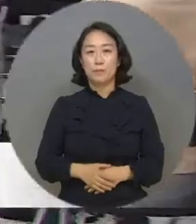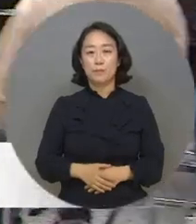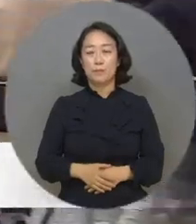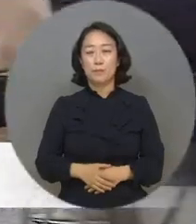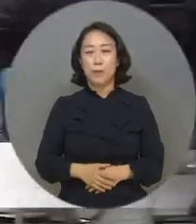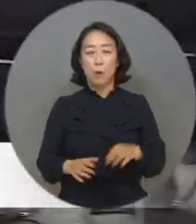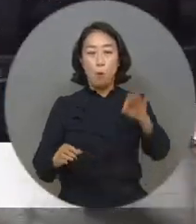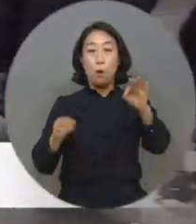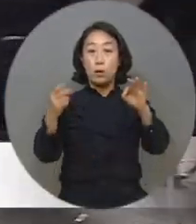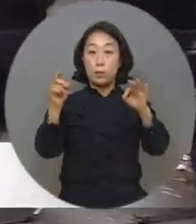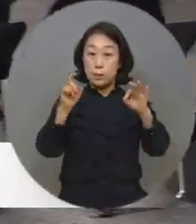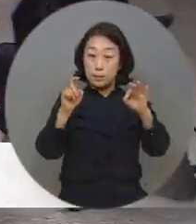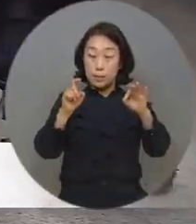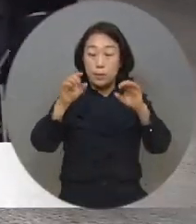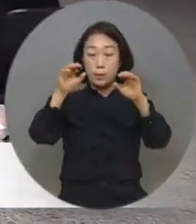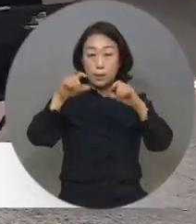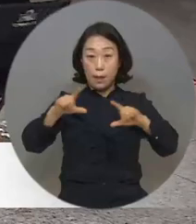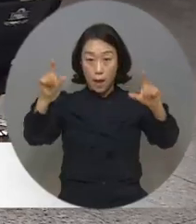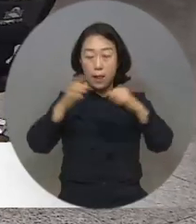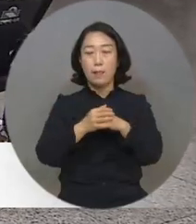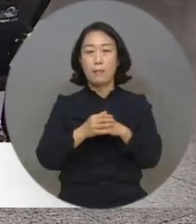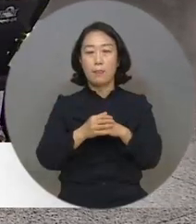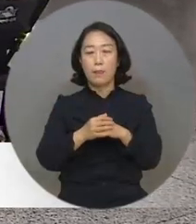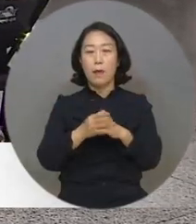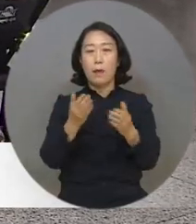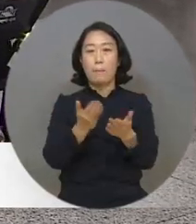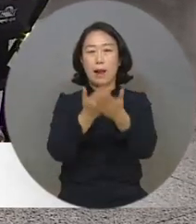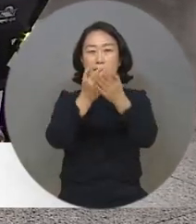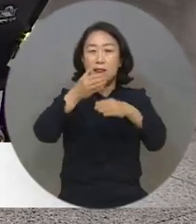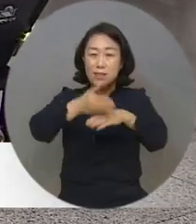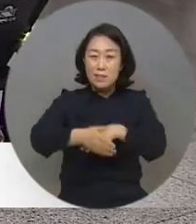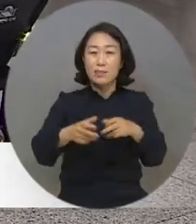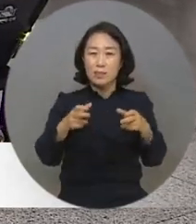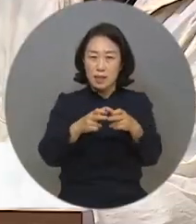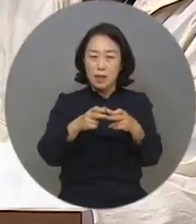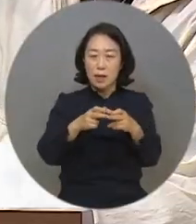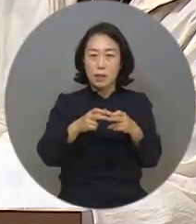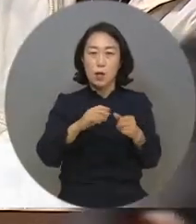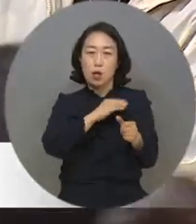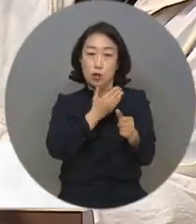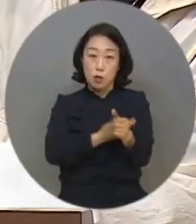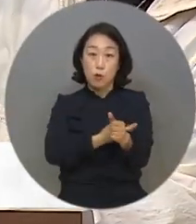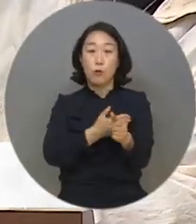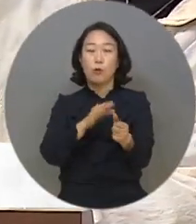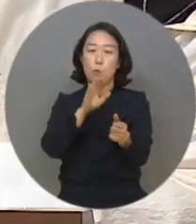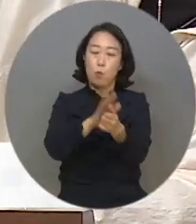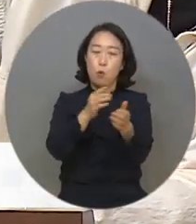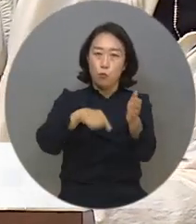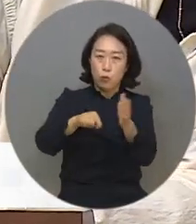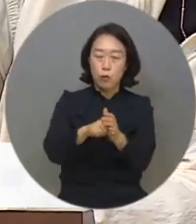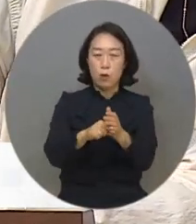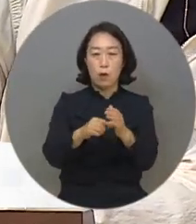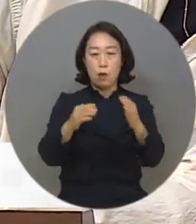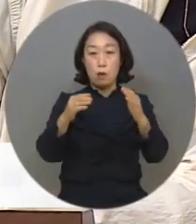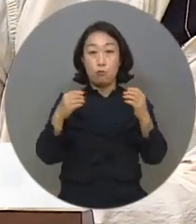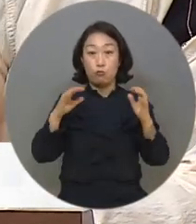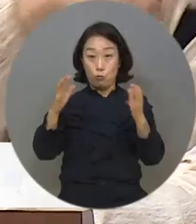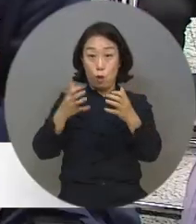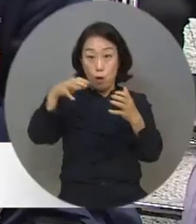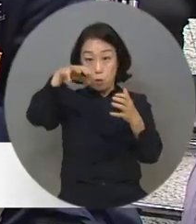지난 10일 유권자의 날을 맞아 발달장애인의 참정권 보장을 향한 외침이 국회를 가득